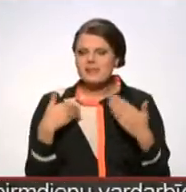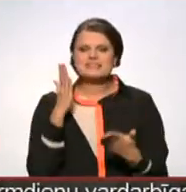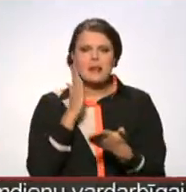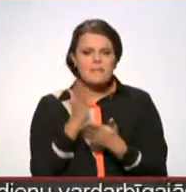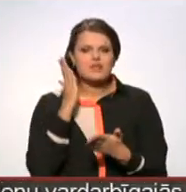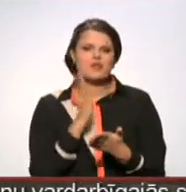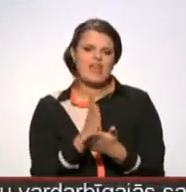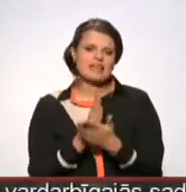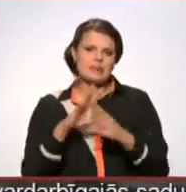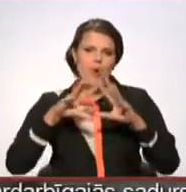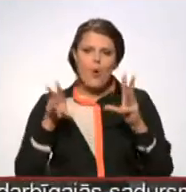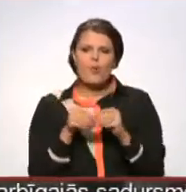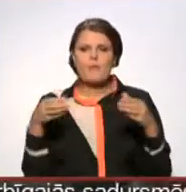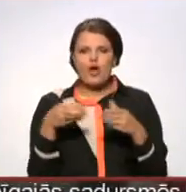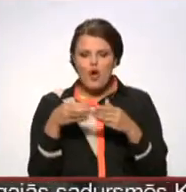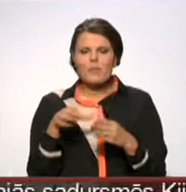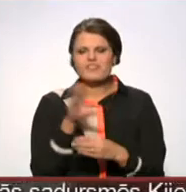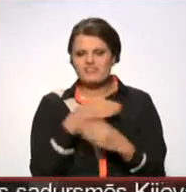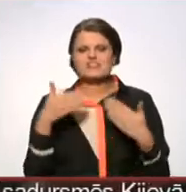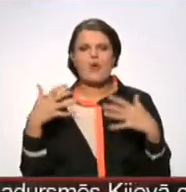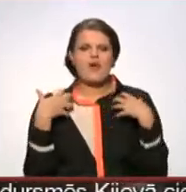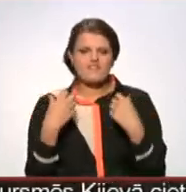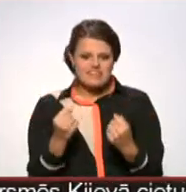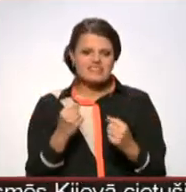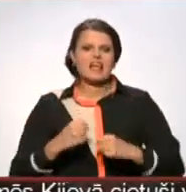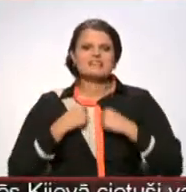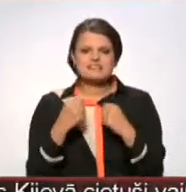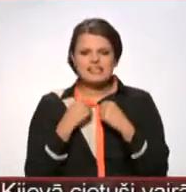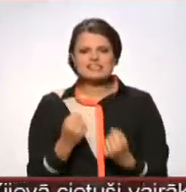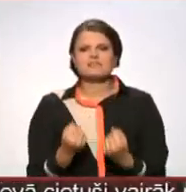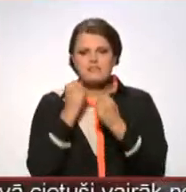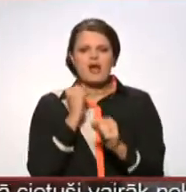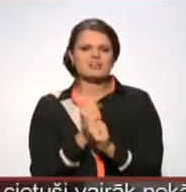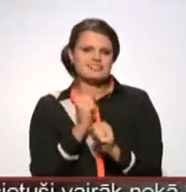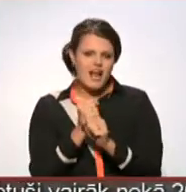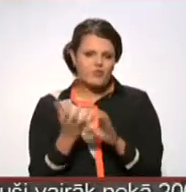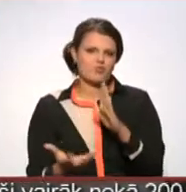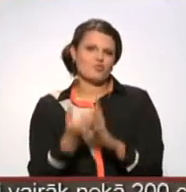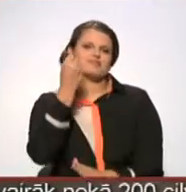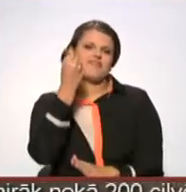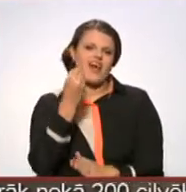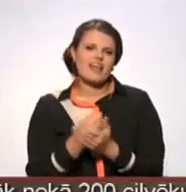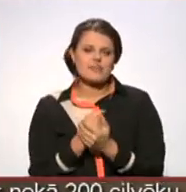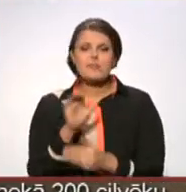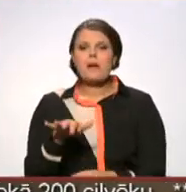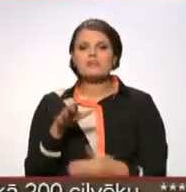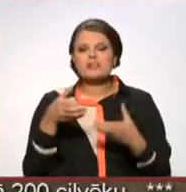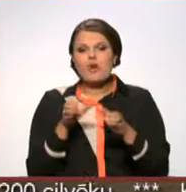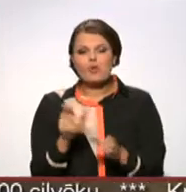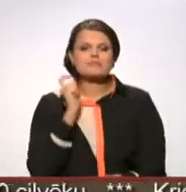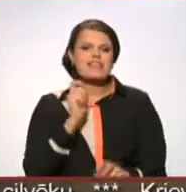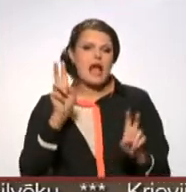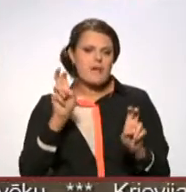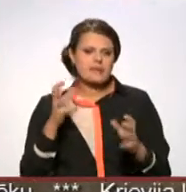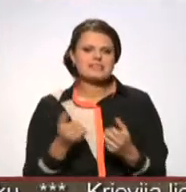esam visi komandu kopā, visi veseli, un centīsimies smagi strādāt un vinnēt, nest uzvaras. Basketbola klubs